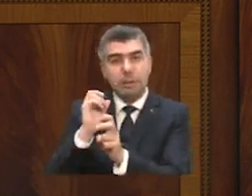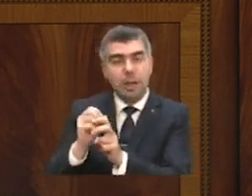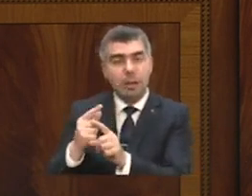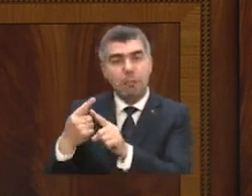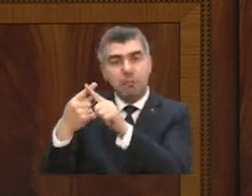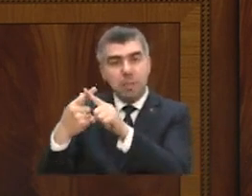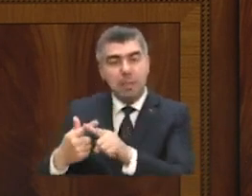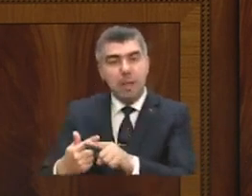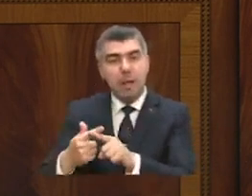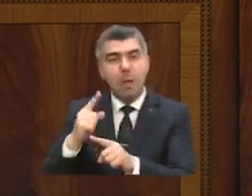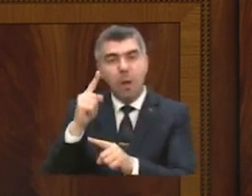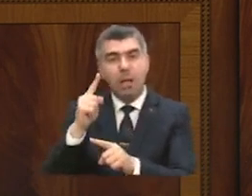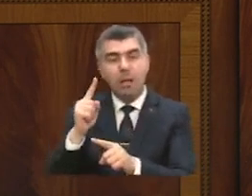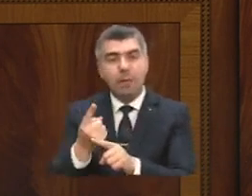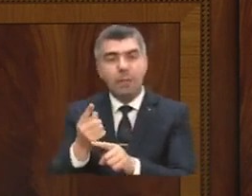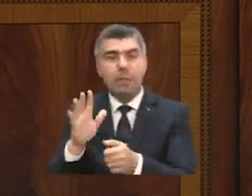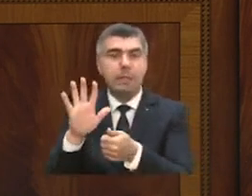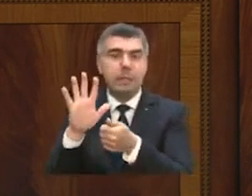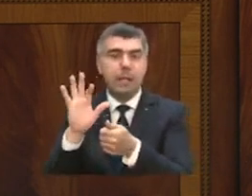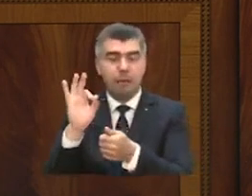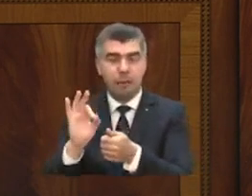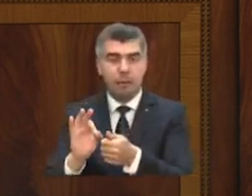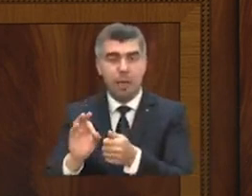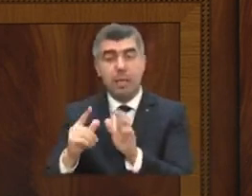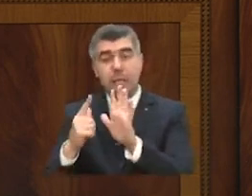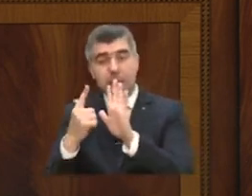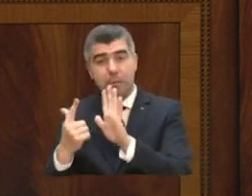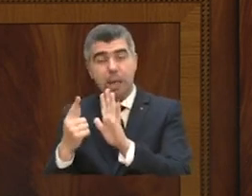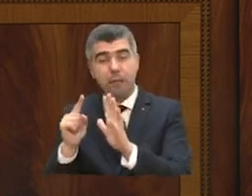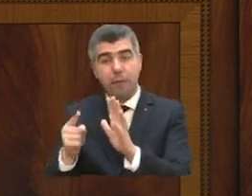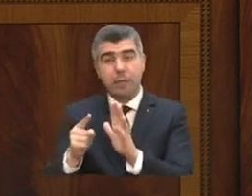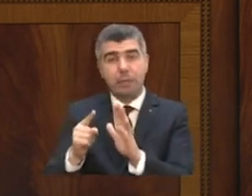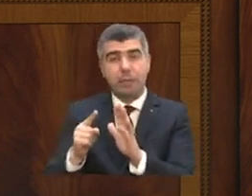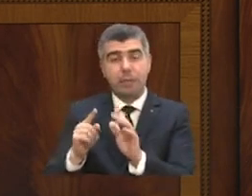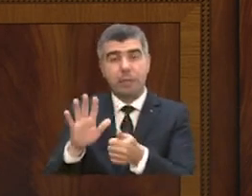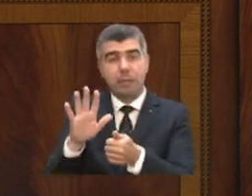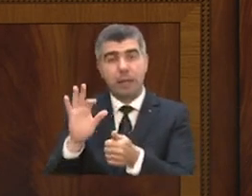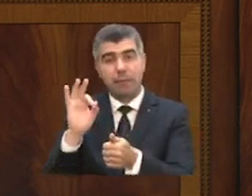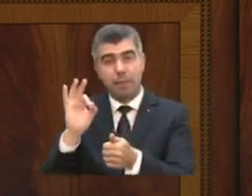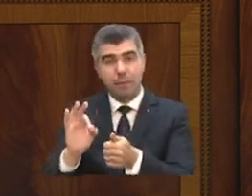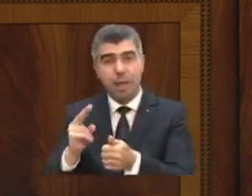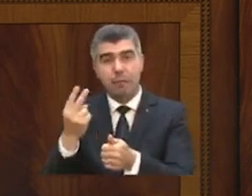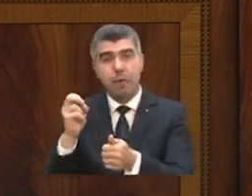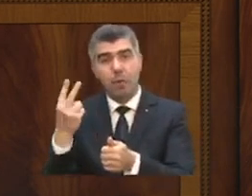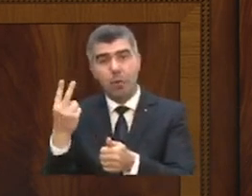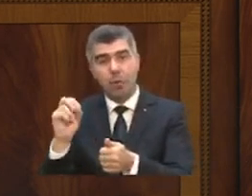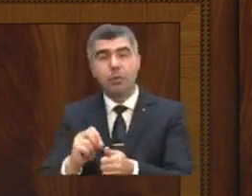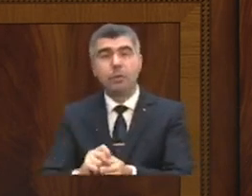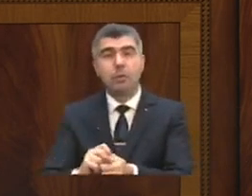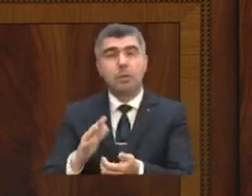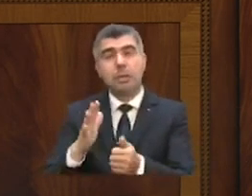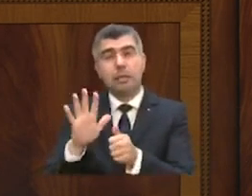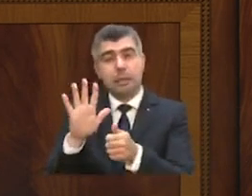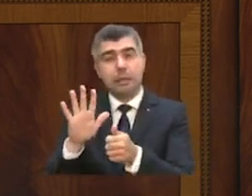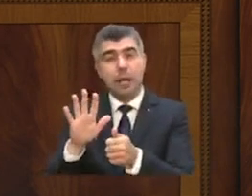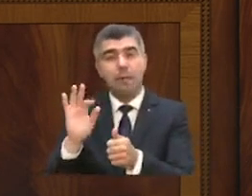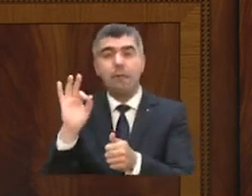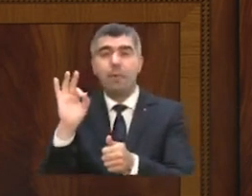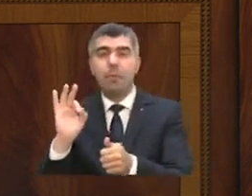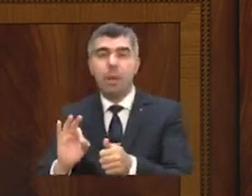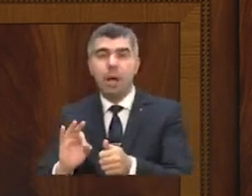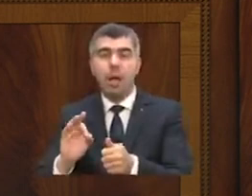ب 1.6% من 7.6% من الناتج الداخلي سنة 2020 إلى تقريبا 6%